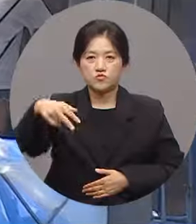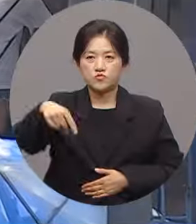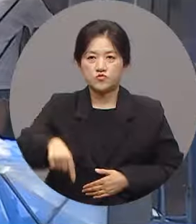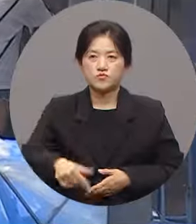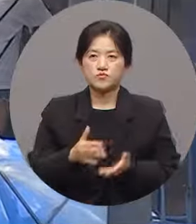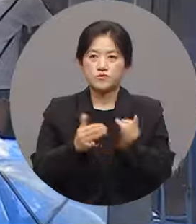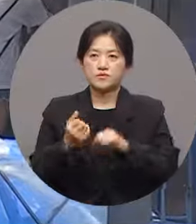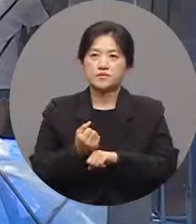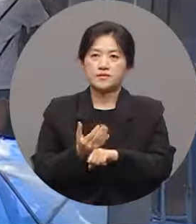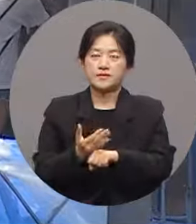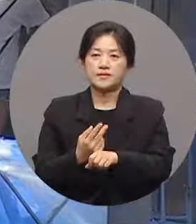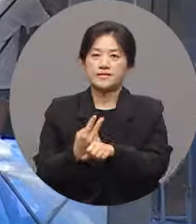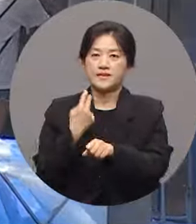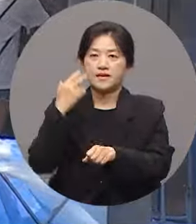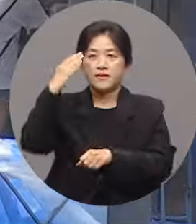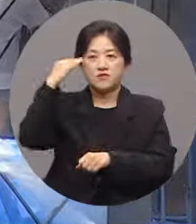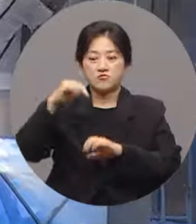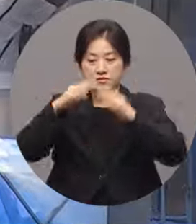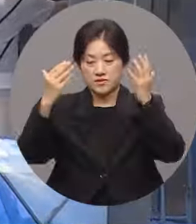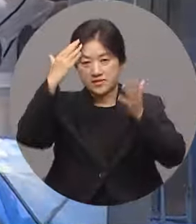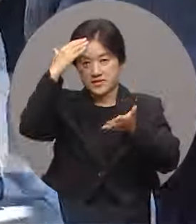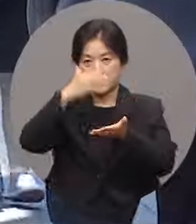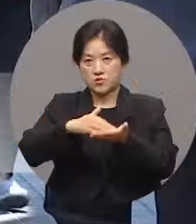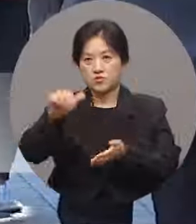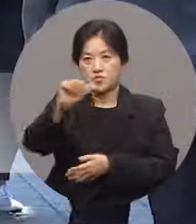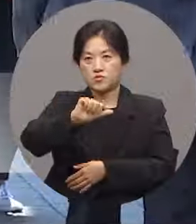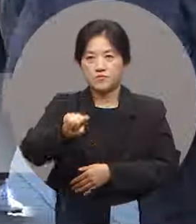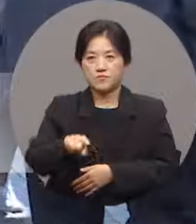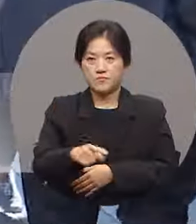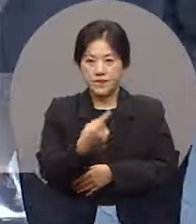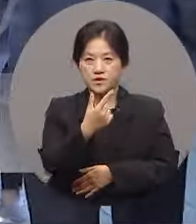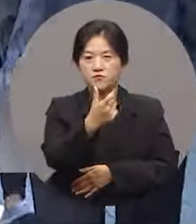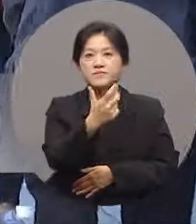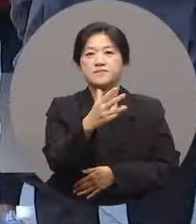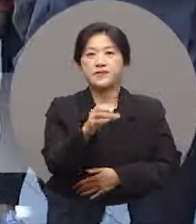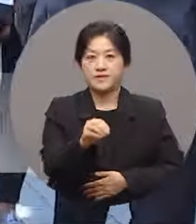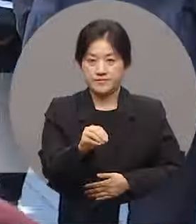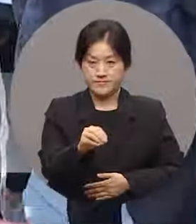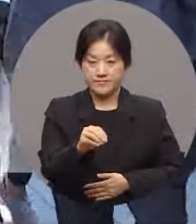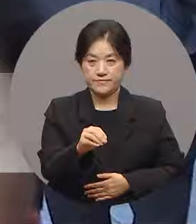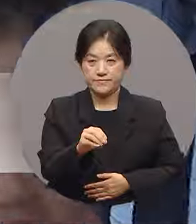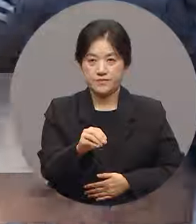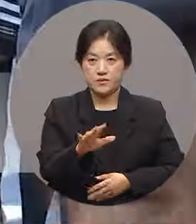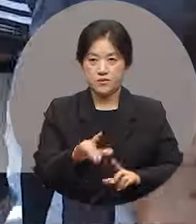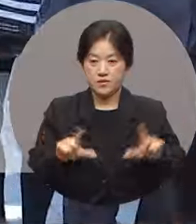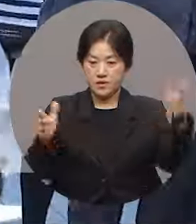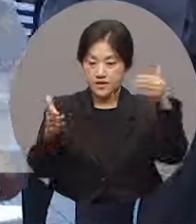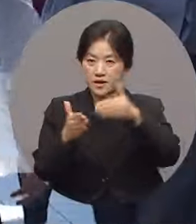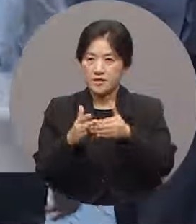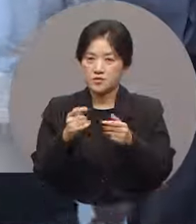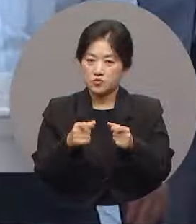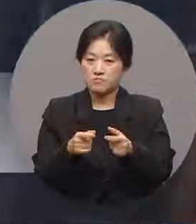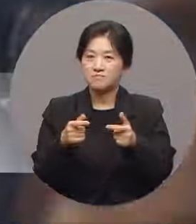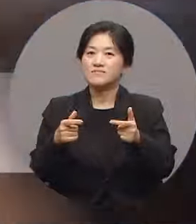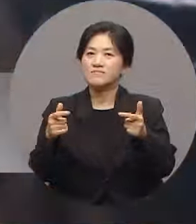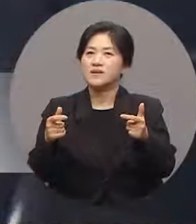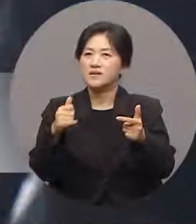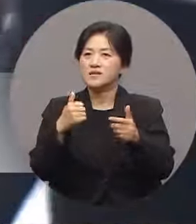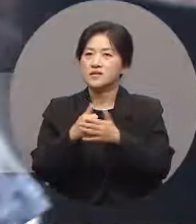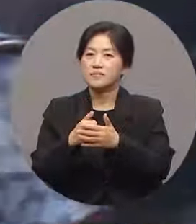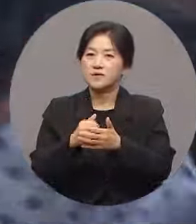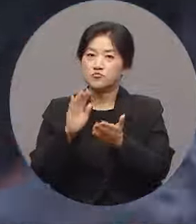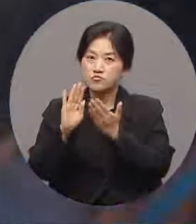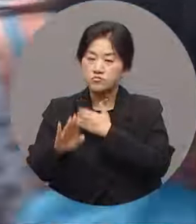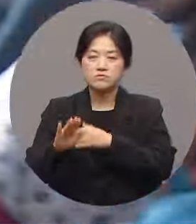기자입니다 제작년 우리나라 전체 인구는 567만 명으로 집계됐습니다 올해까지는 소폭 증가하겠지만 이후